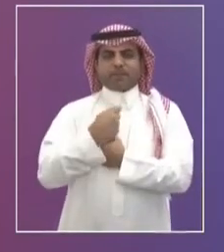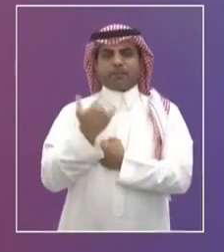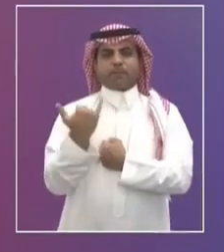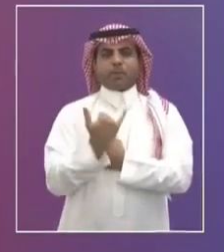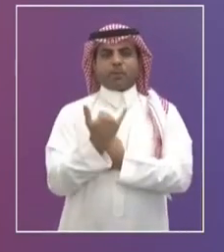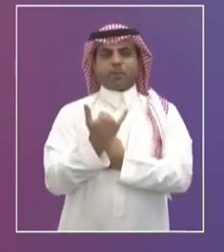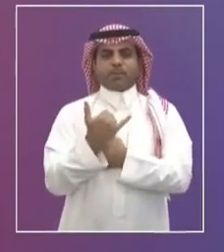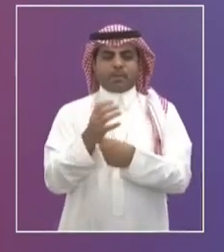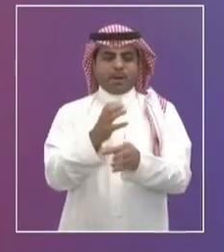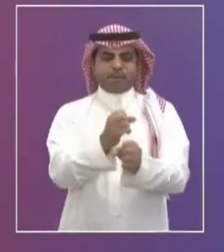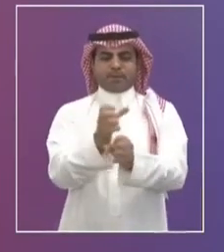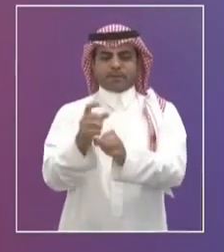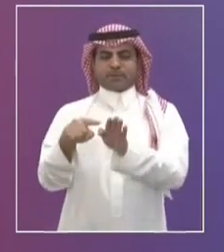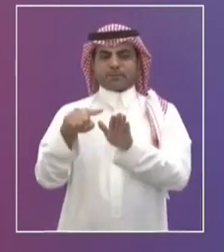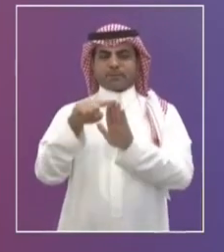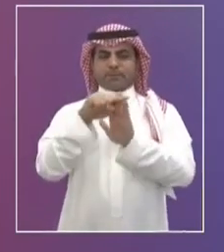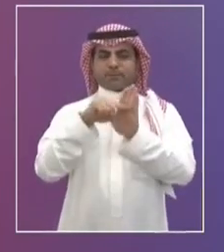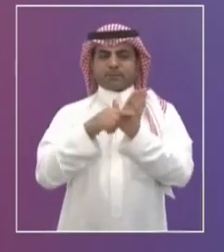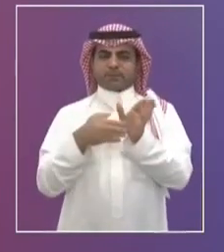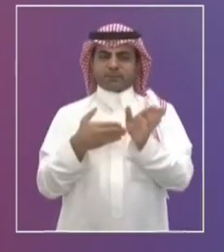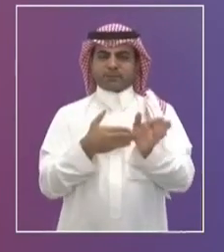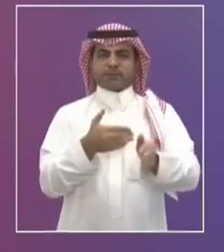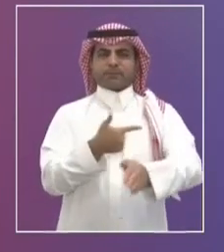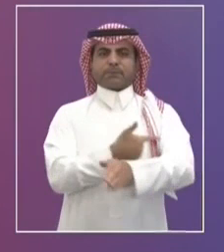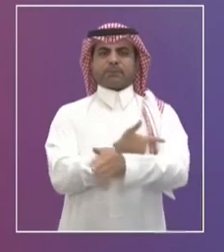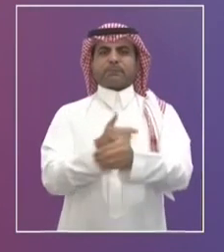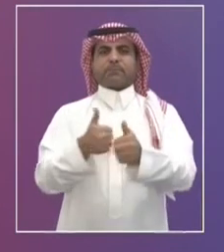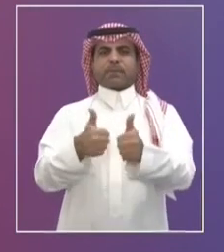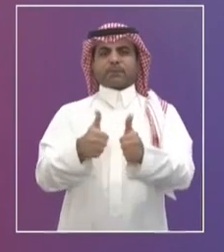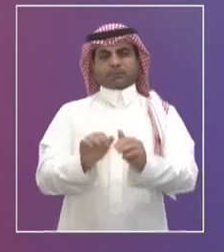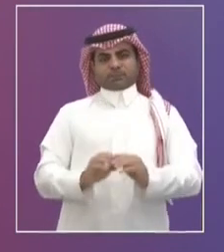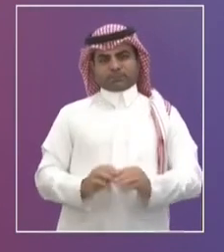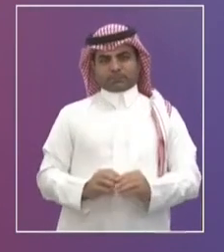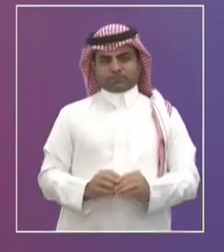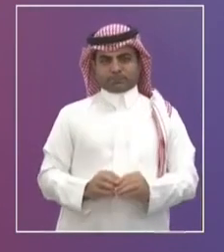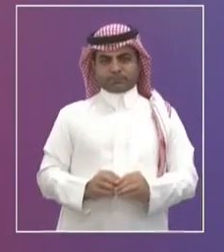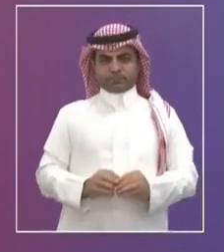حولنا بالتقيد بالسلوكيات الصحية.